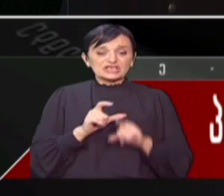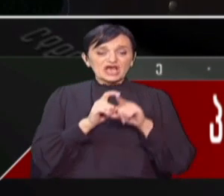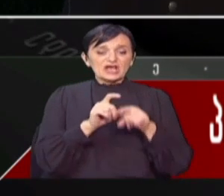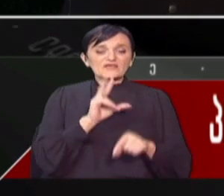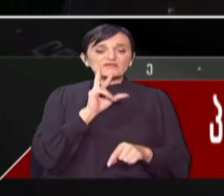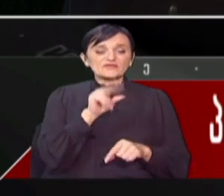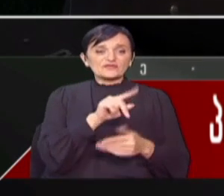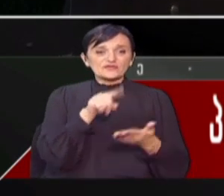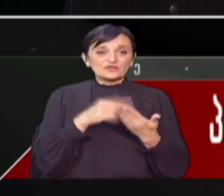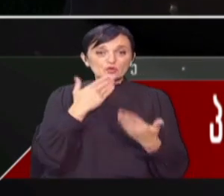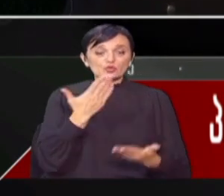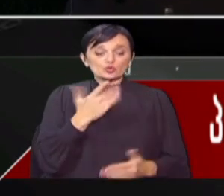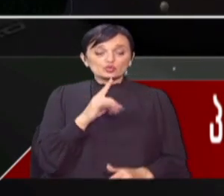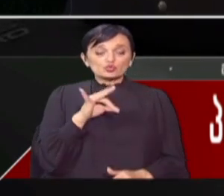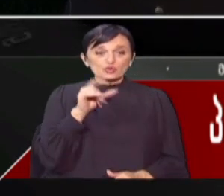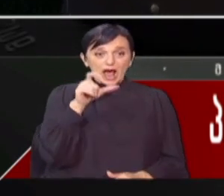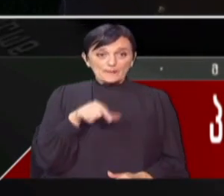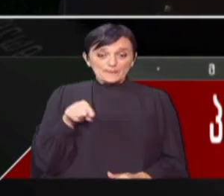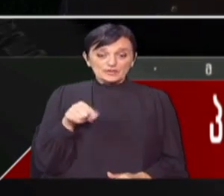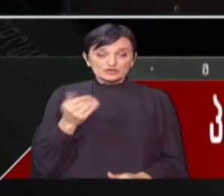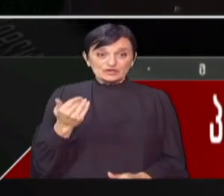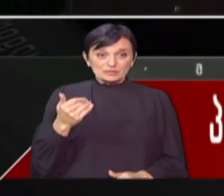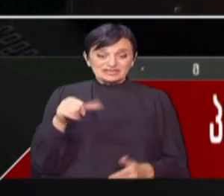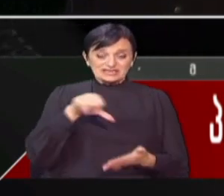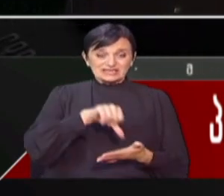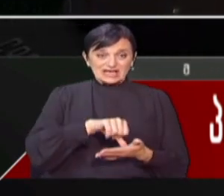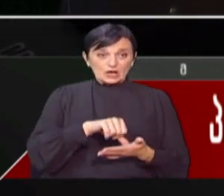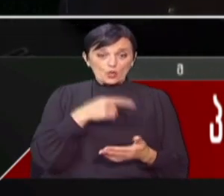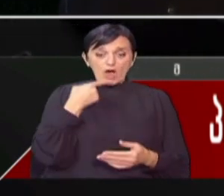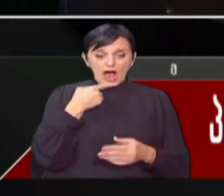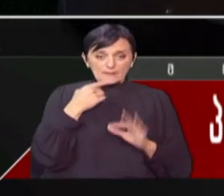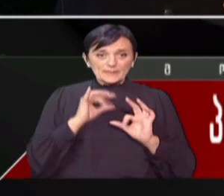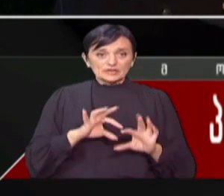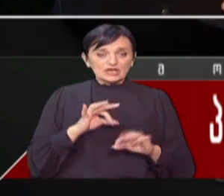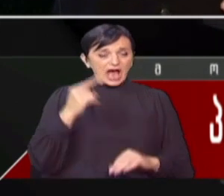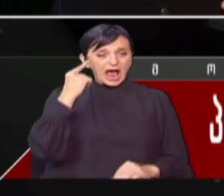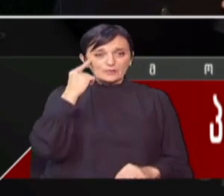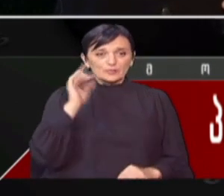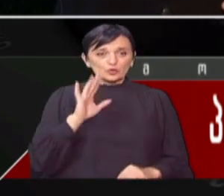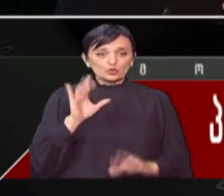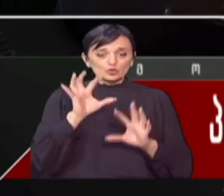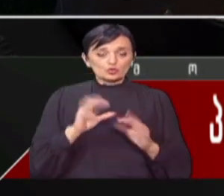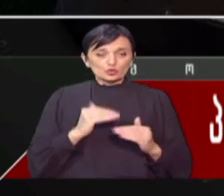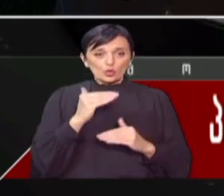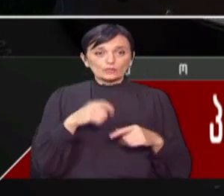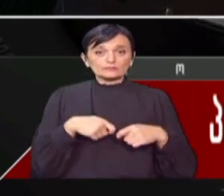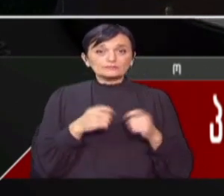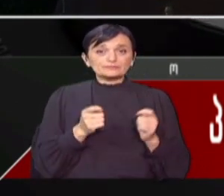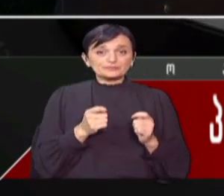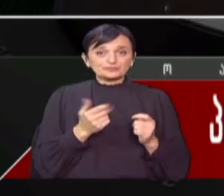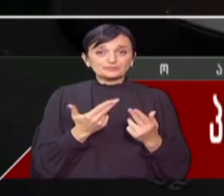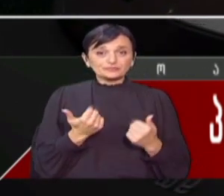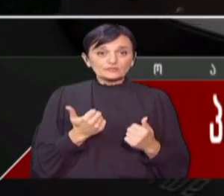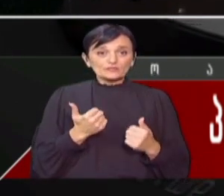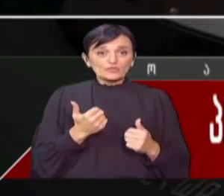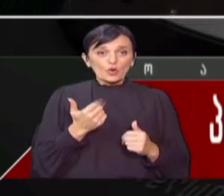დასვა. თუ კი სალომე ზურაბიშვილი, როგორც ამას მისი წარმომადგენლები ამტკიცებდნენ, არ ფიქრობს, რომ მან კონსტიტუცია დაარღვია და